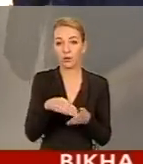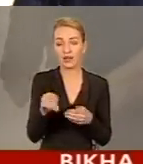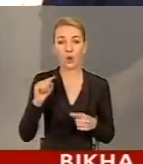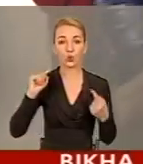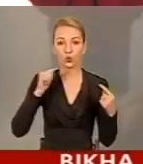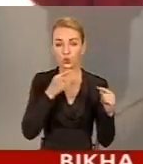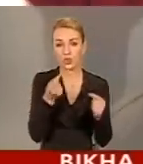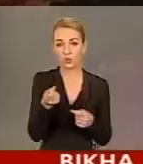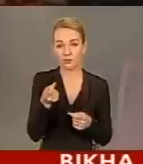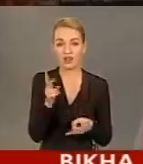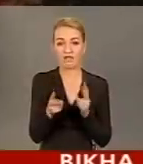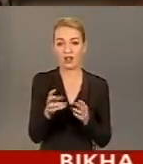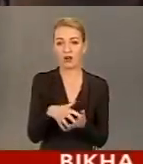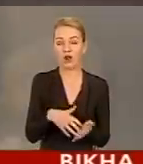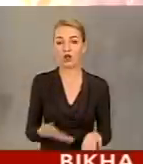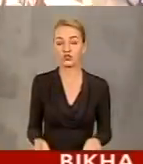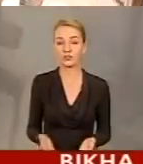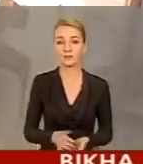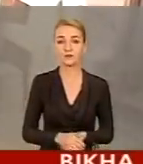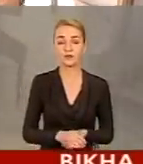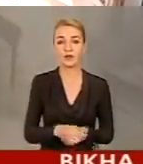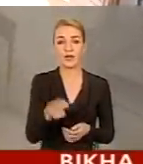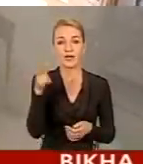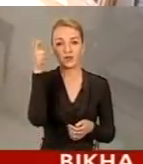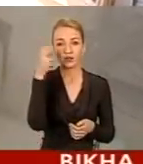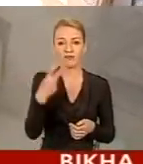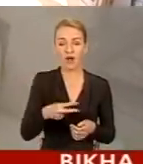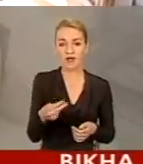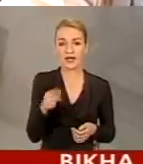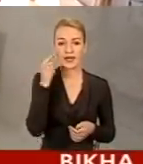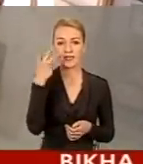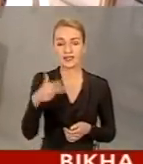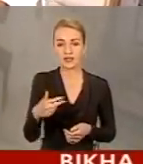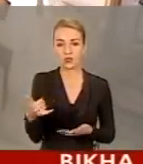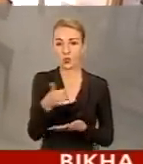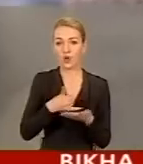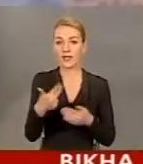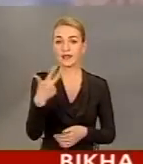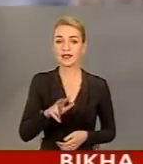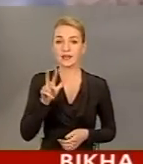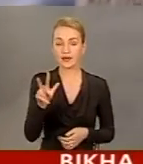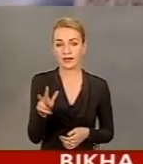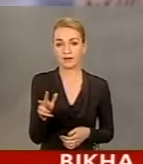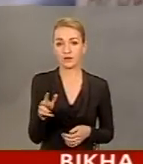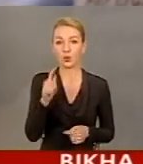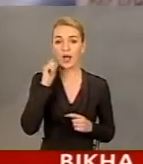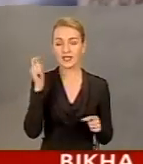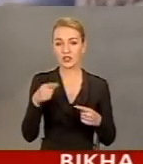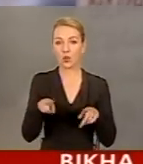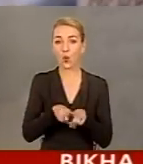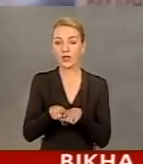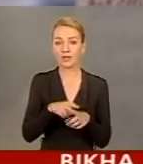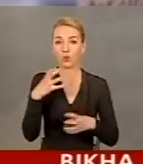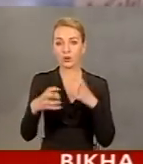кукурудзяні крупи, наварила каші. Гречані крупи 20, рис 30, соняшникова олія 33, тепличні українські огірки